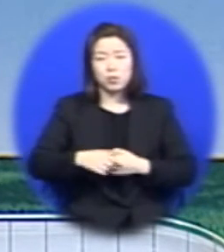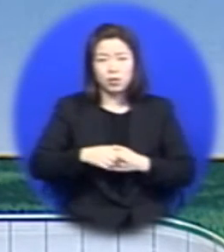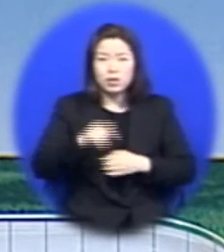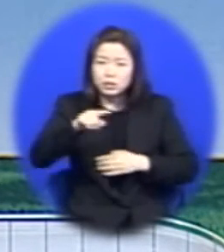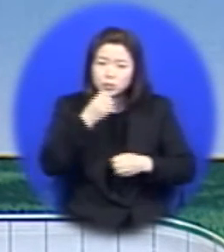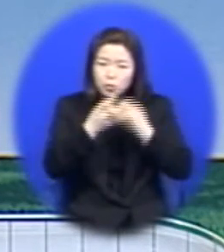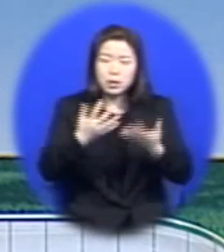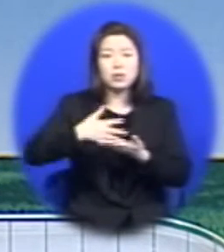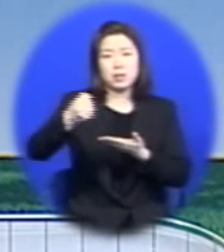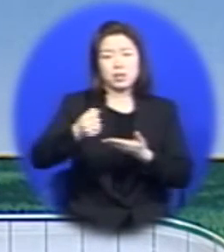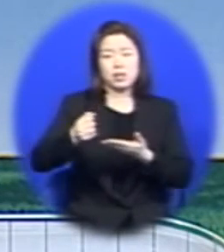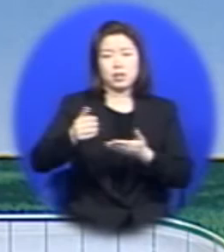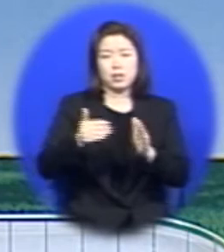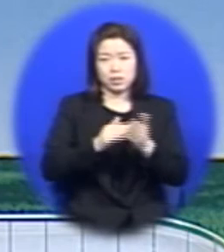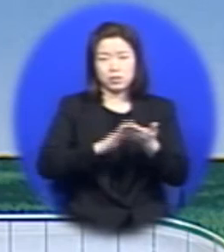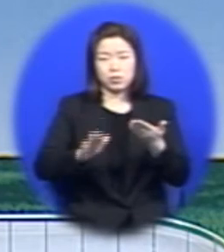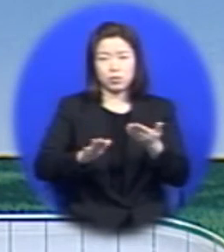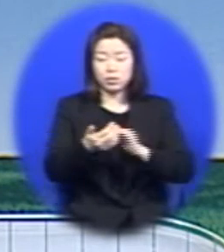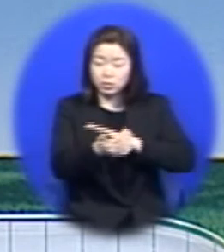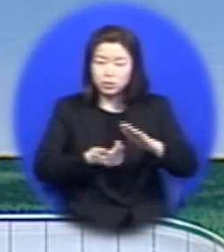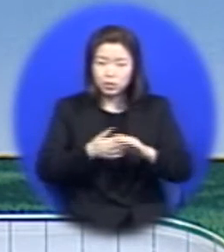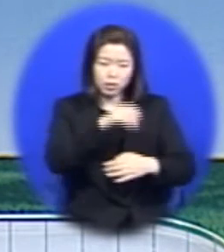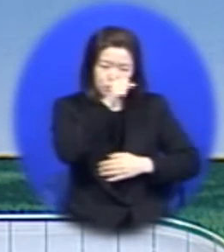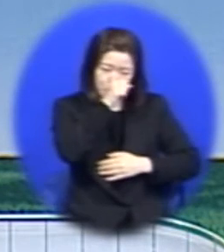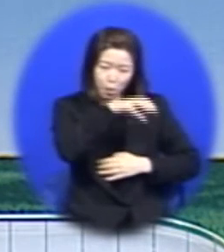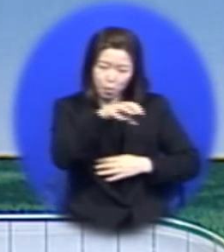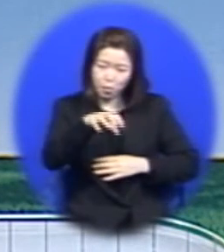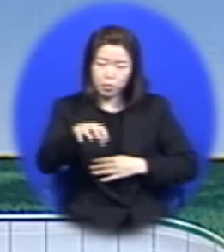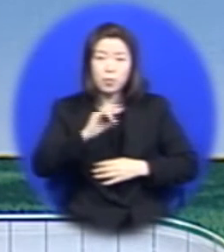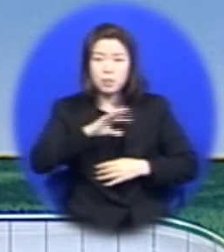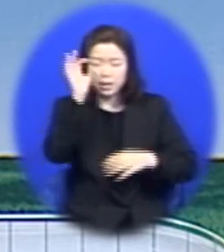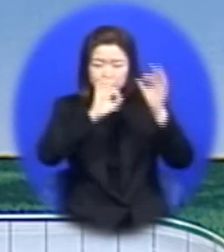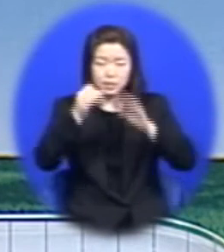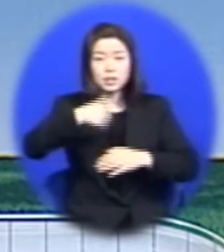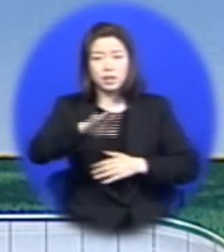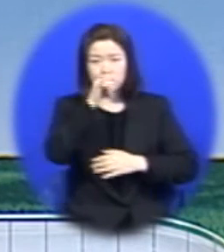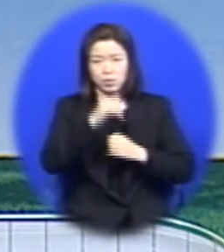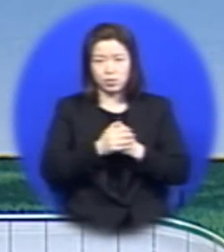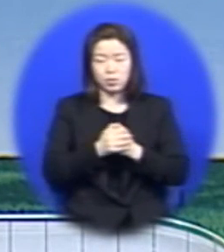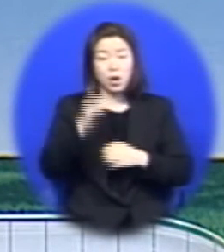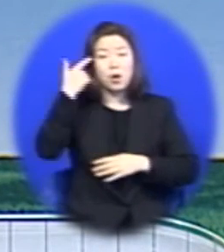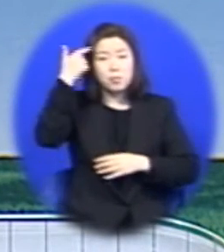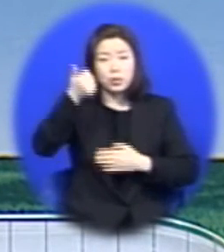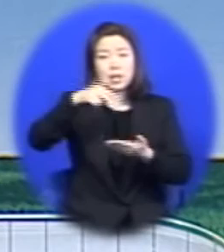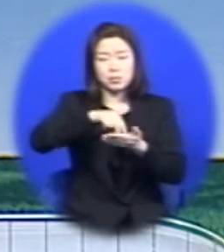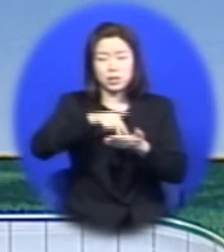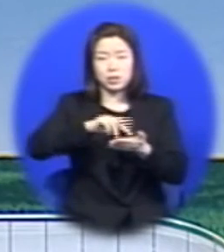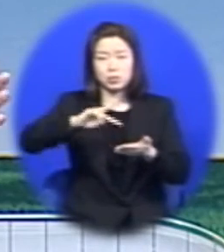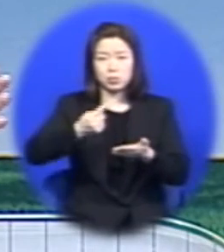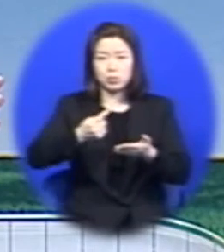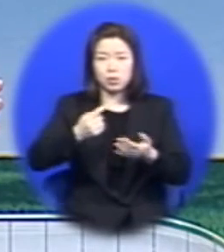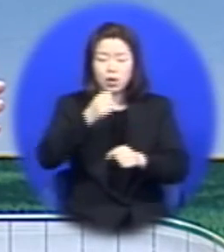저는 그전에는 옥토밭만 찾아다녔어요. 목사도 고생하는 건 싫더라고요.